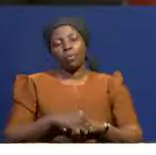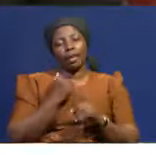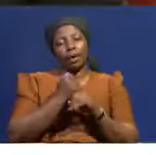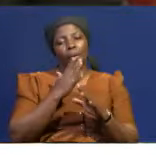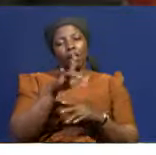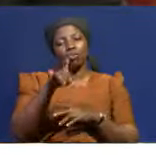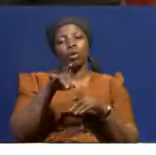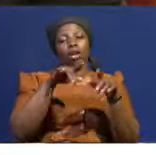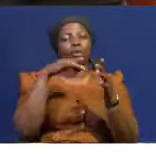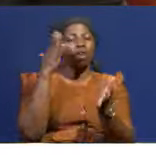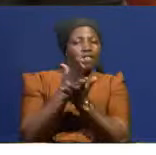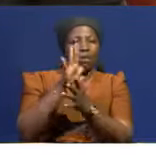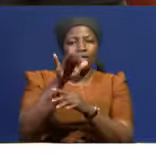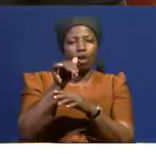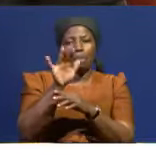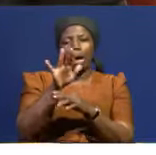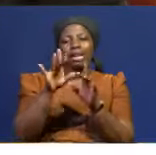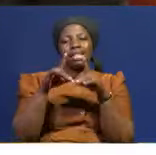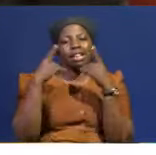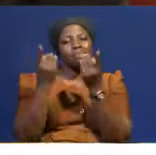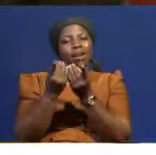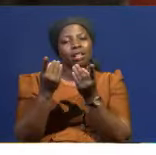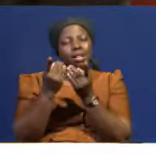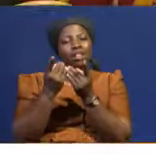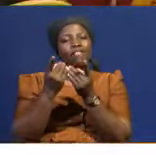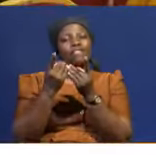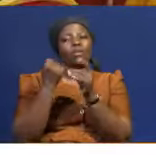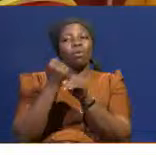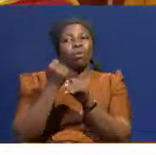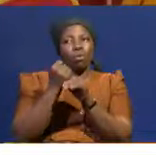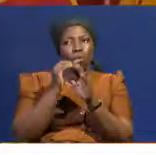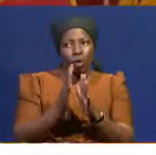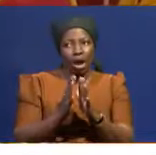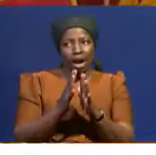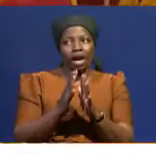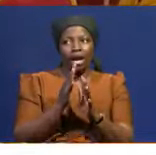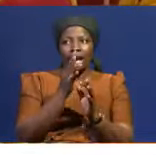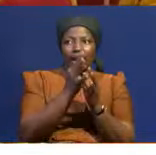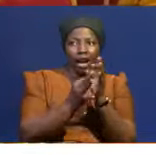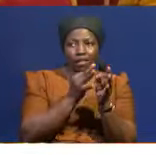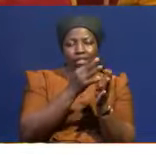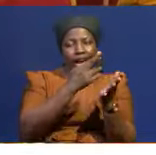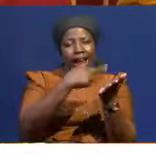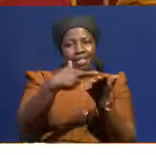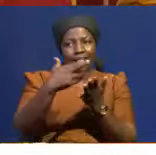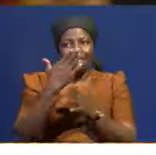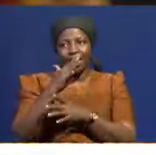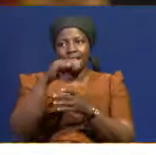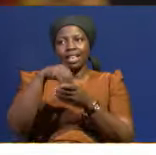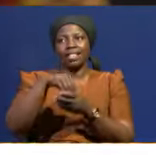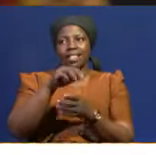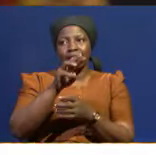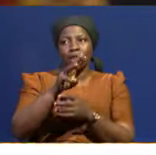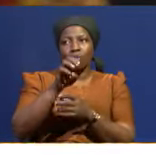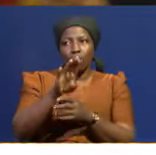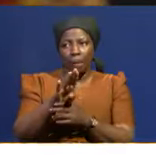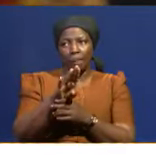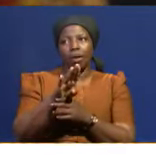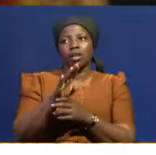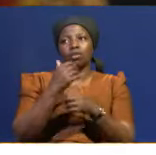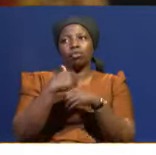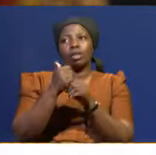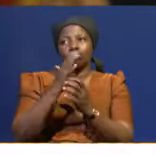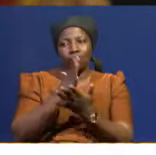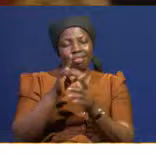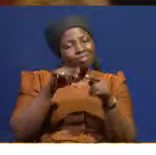wanapaswa kuthibitisha kutoka kwa idara zao za masuala ya wafanyikazi kwamba wamesajiliwa kwenye tovuti ya halmashauri hiyo ili kuhakikisha